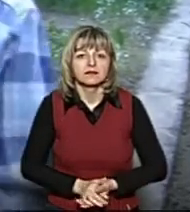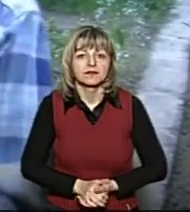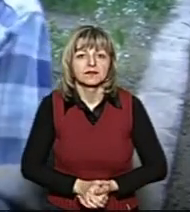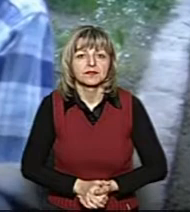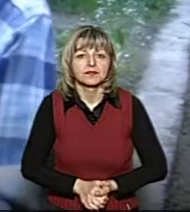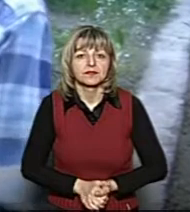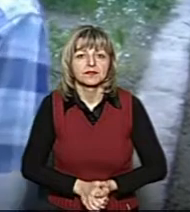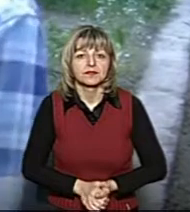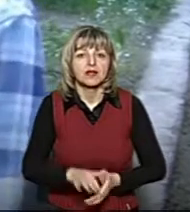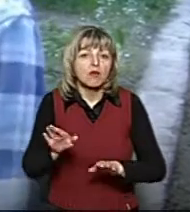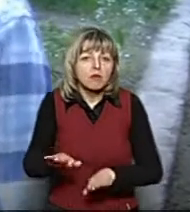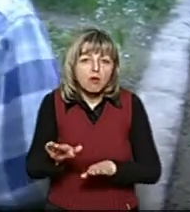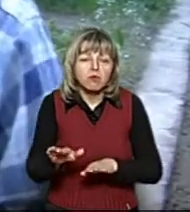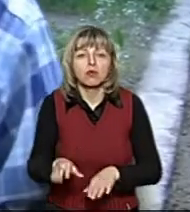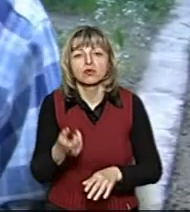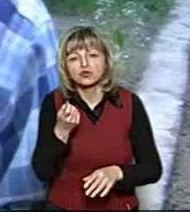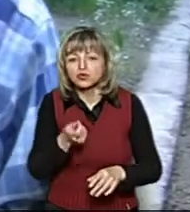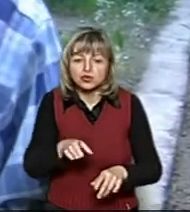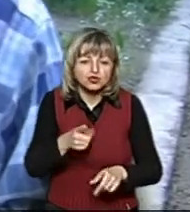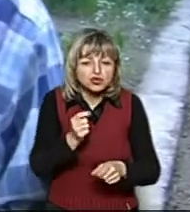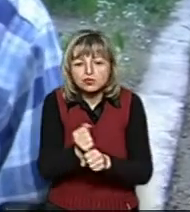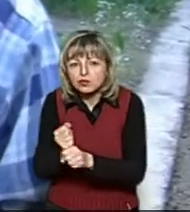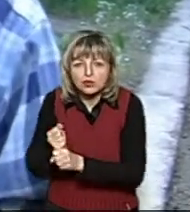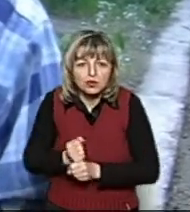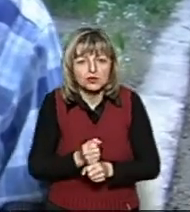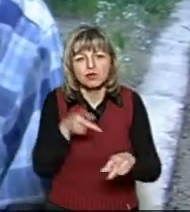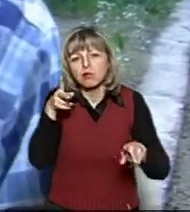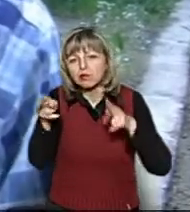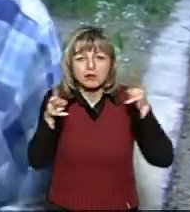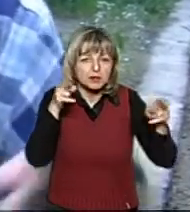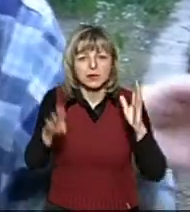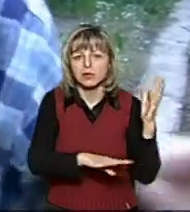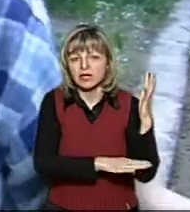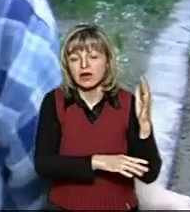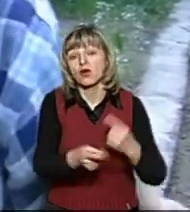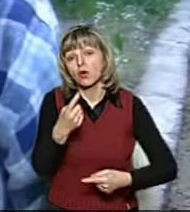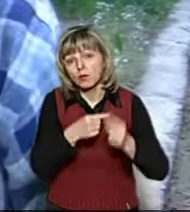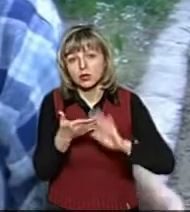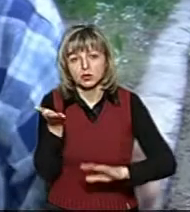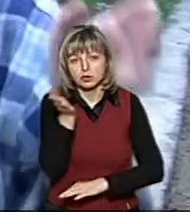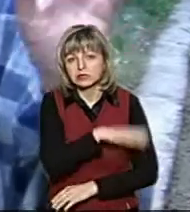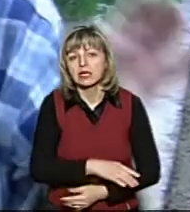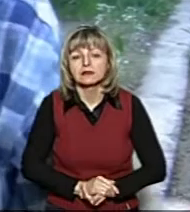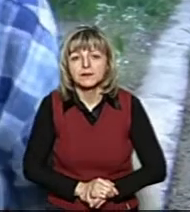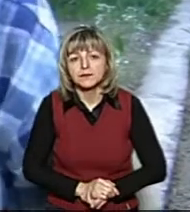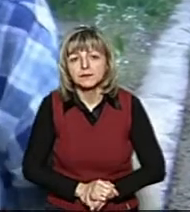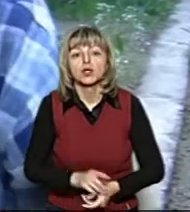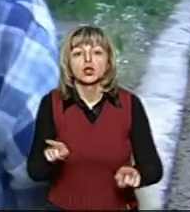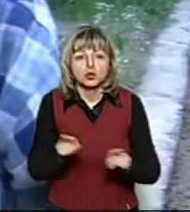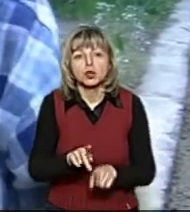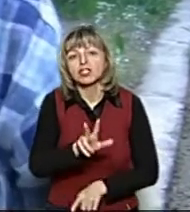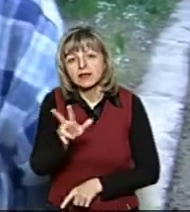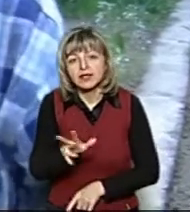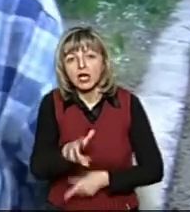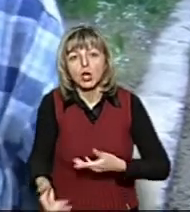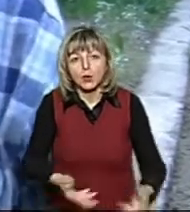От. І побув тут, трохи поковирявся туди-сюди, пообрізав трохи дерева і пішов назад. Теж там